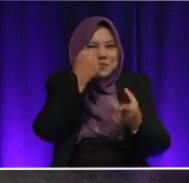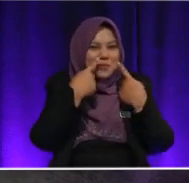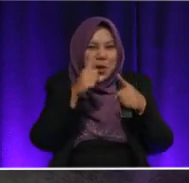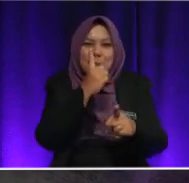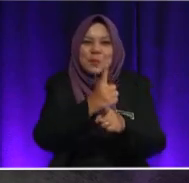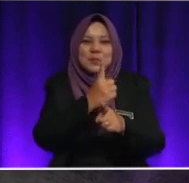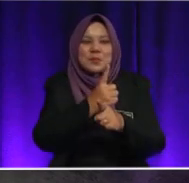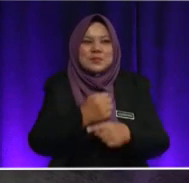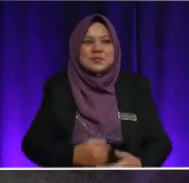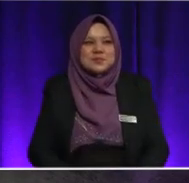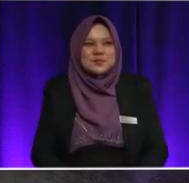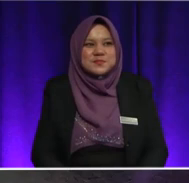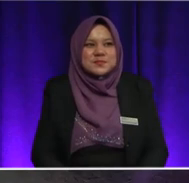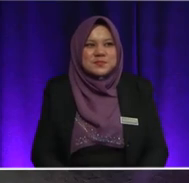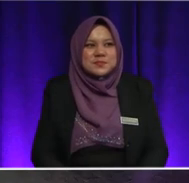guys